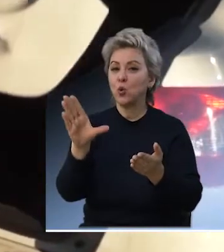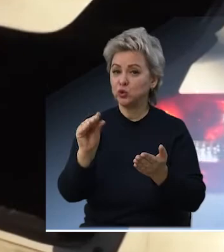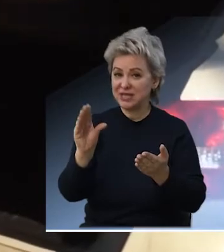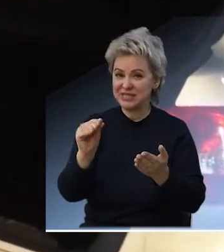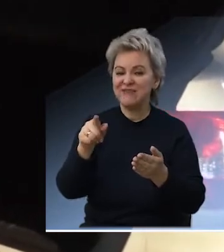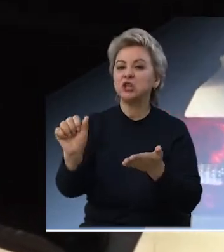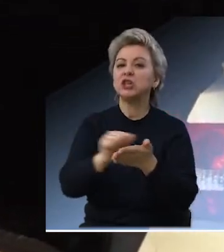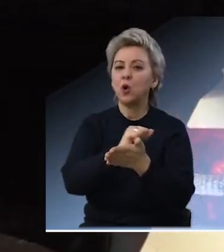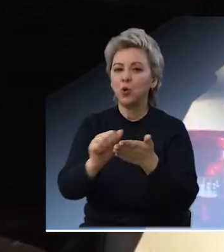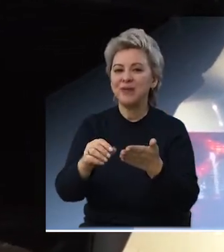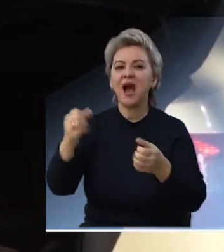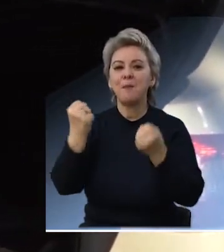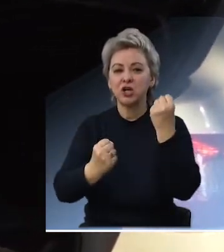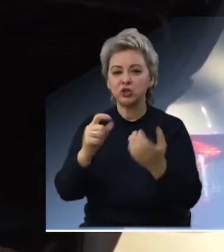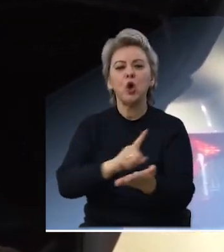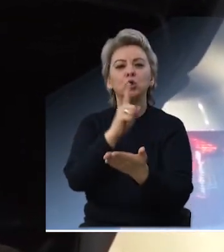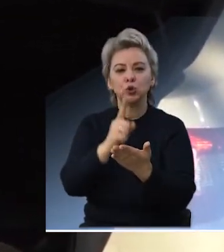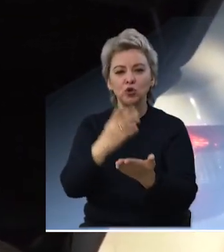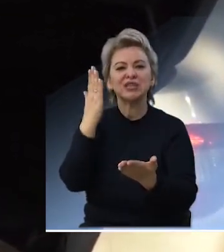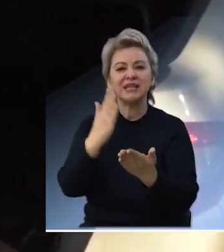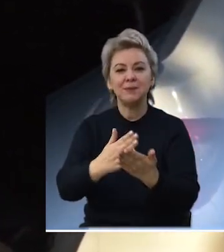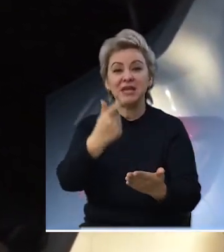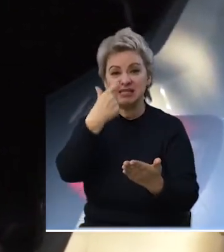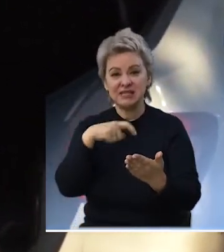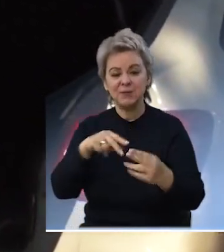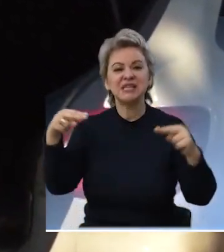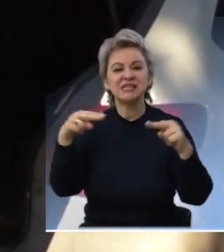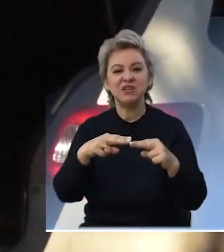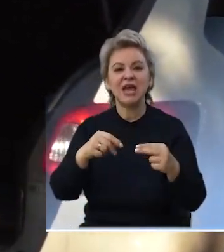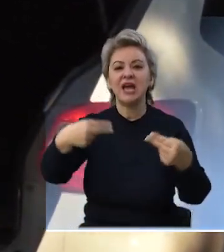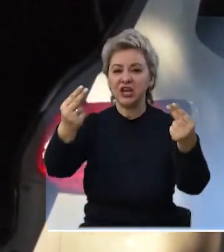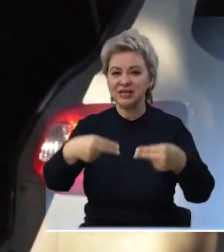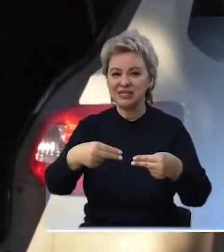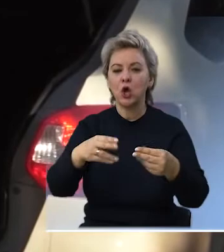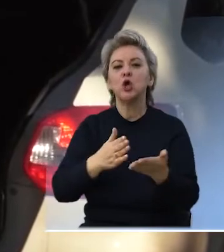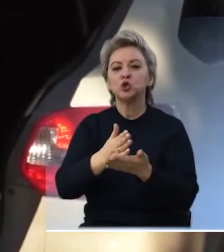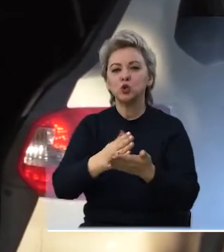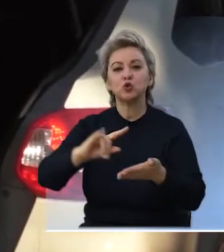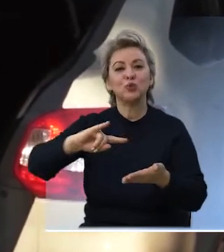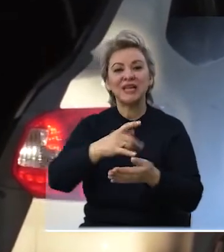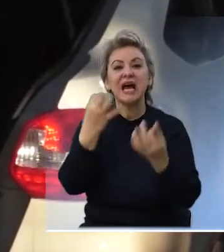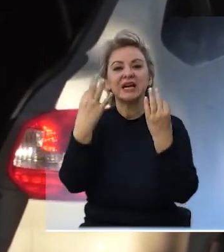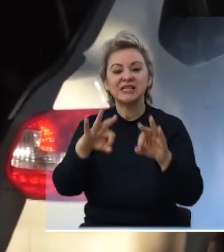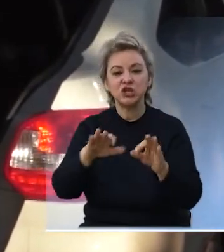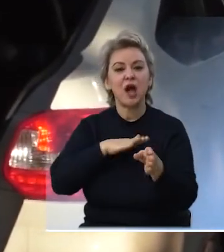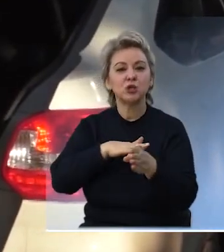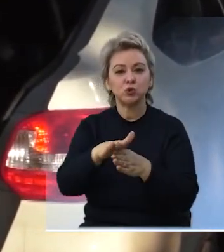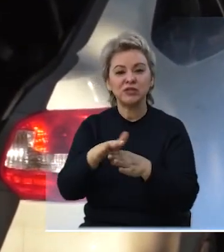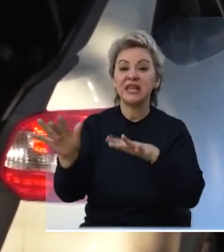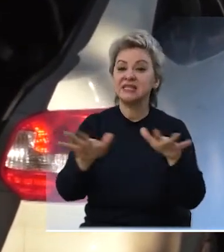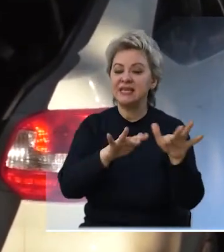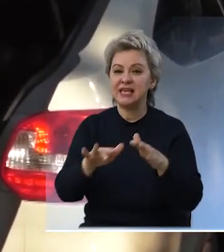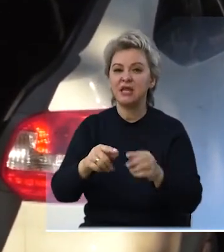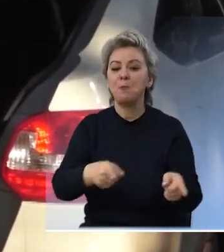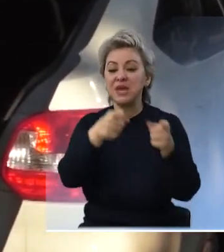водительского удостоверения и документов на автомобиль, должен иметь при себе свидетельство о регистрации в службе такси, разрешение на